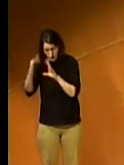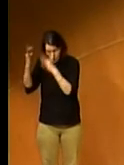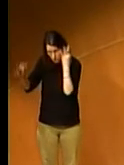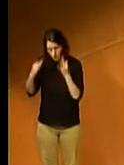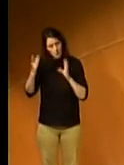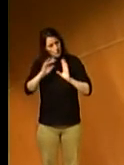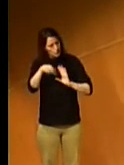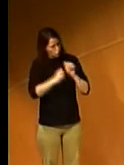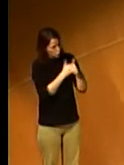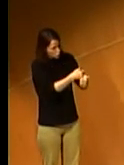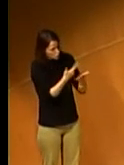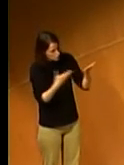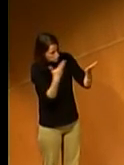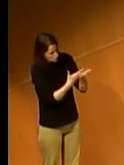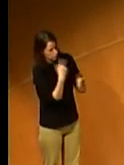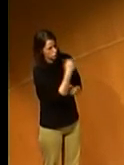particuliers.